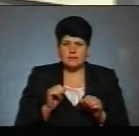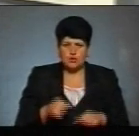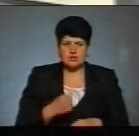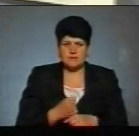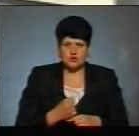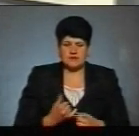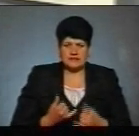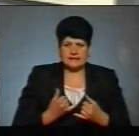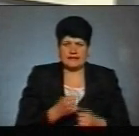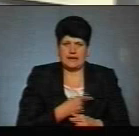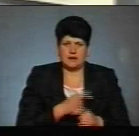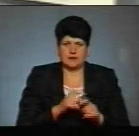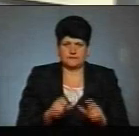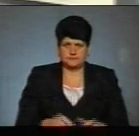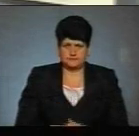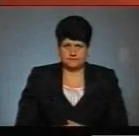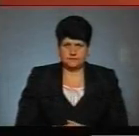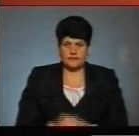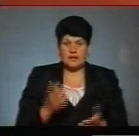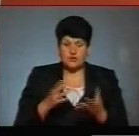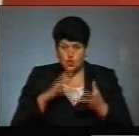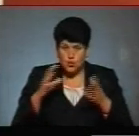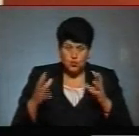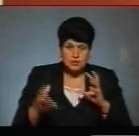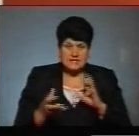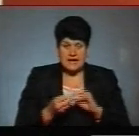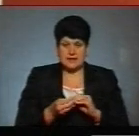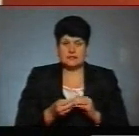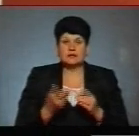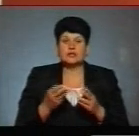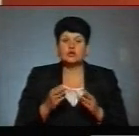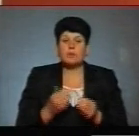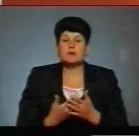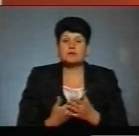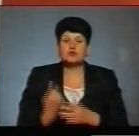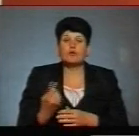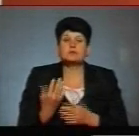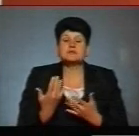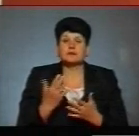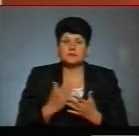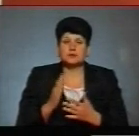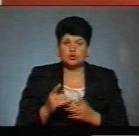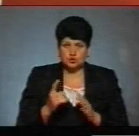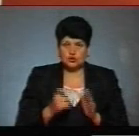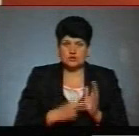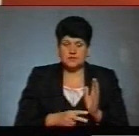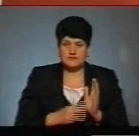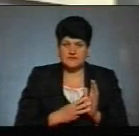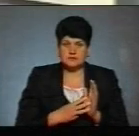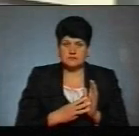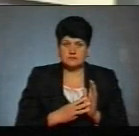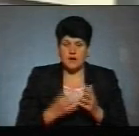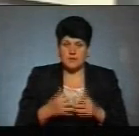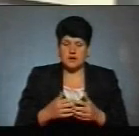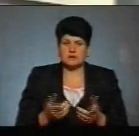якраз для лікувальних закладів. Тобто, якщо так узагальнити, підсумувати, то приблизно в області має бути 178 апаратів?